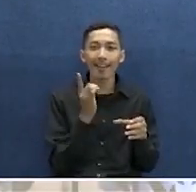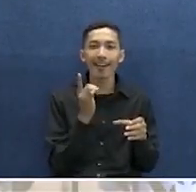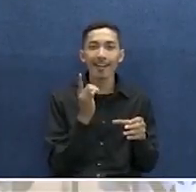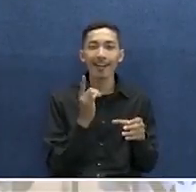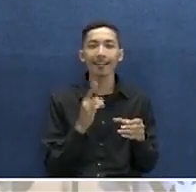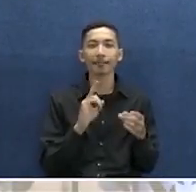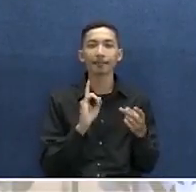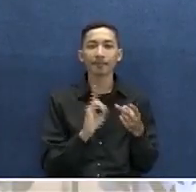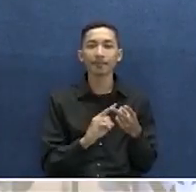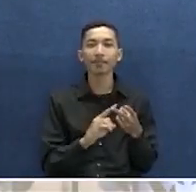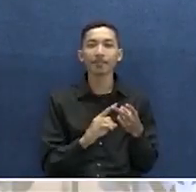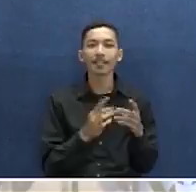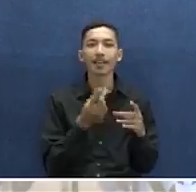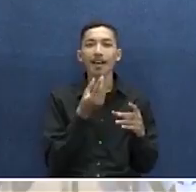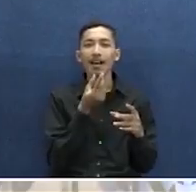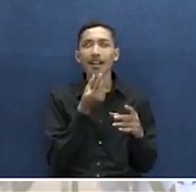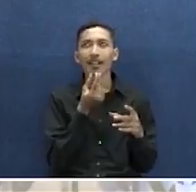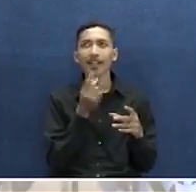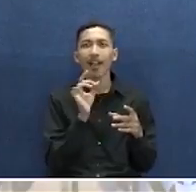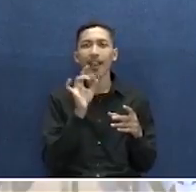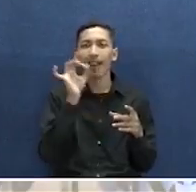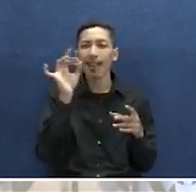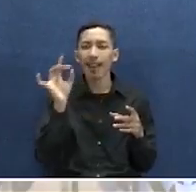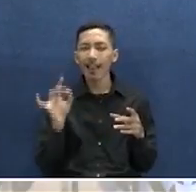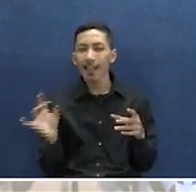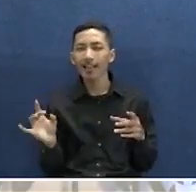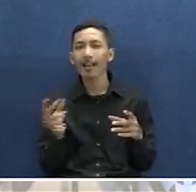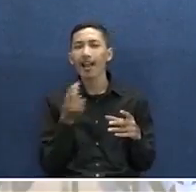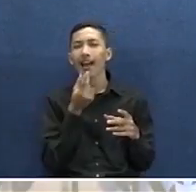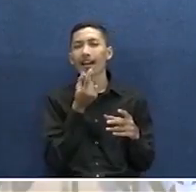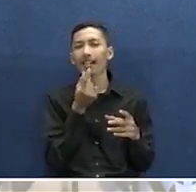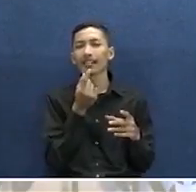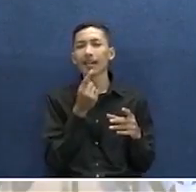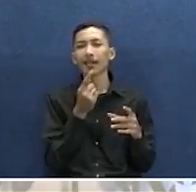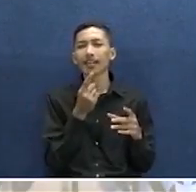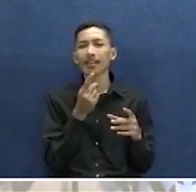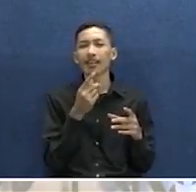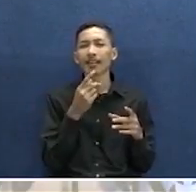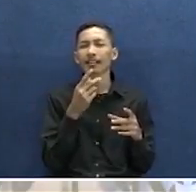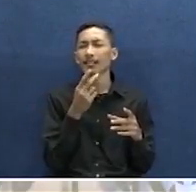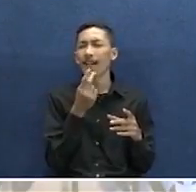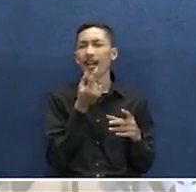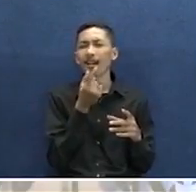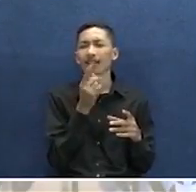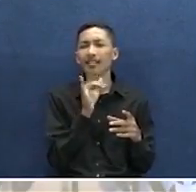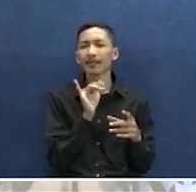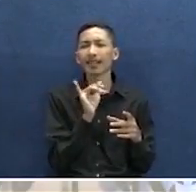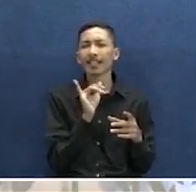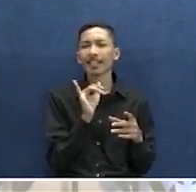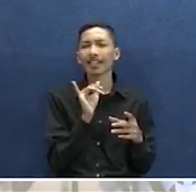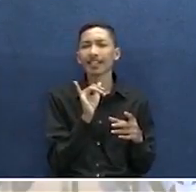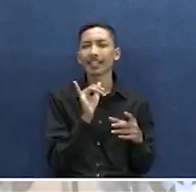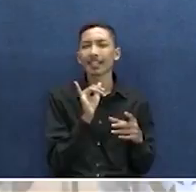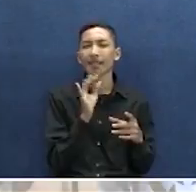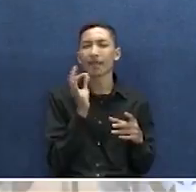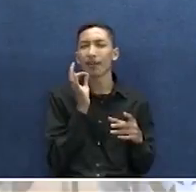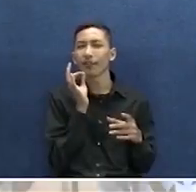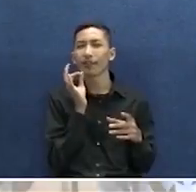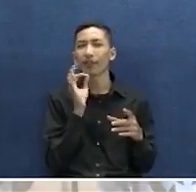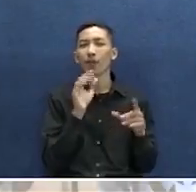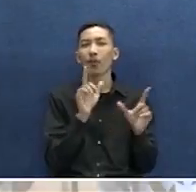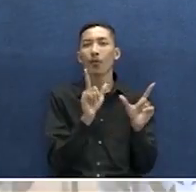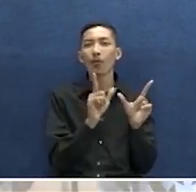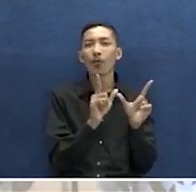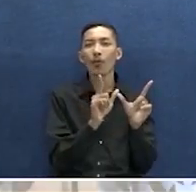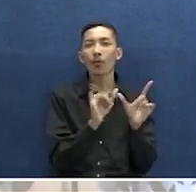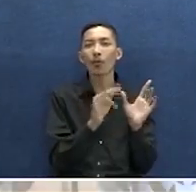keadaan lem ke citrus ada yang lebih kerasanya Erti ya ada yang mungkin lebih ke arah kayak phone app disewain